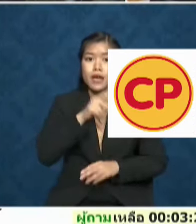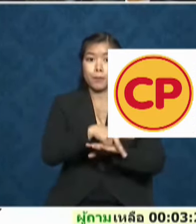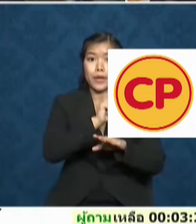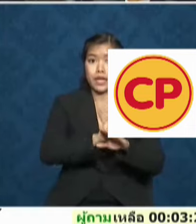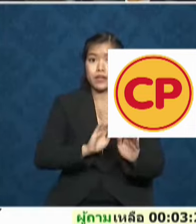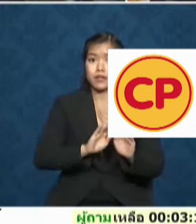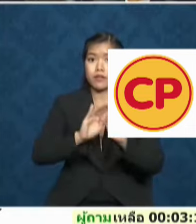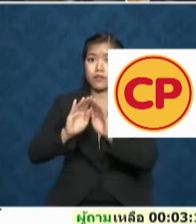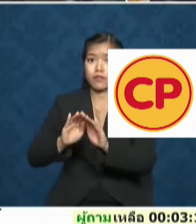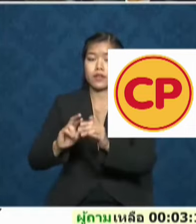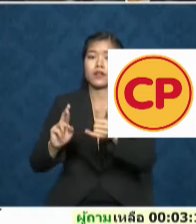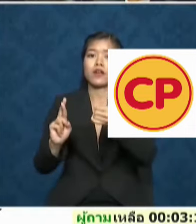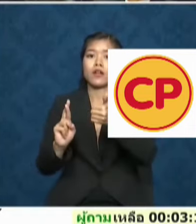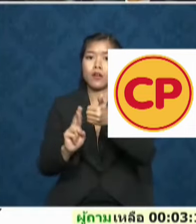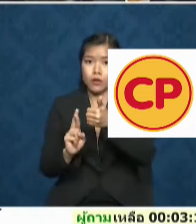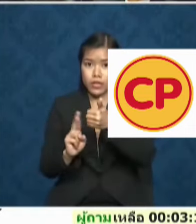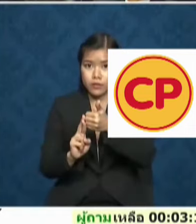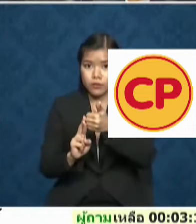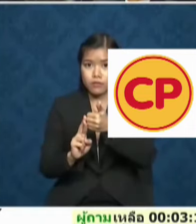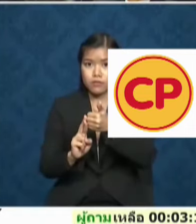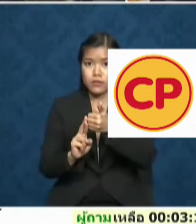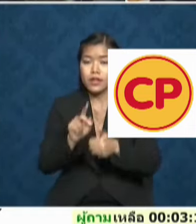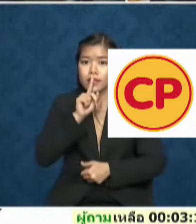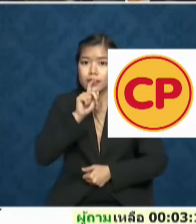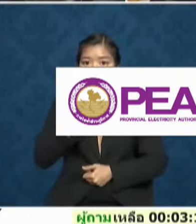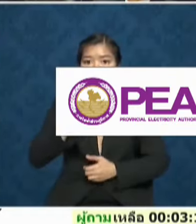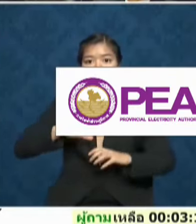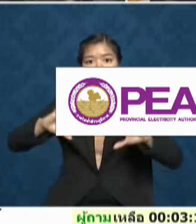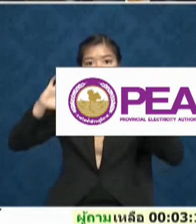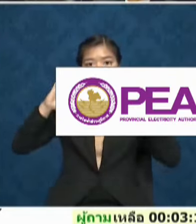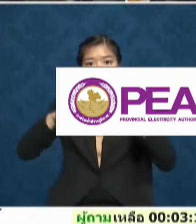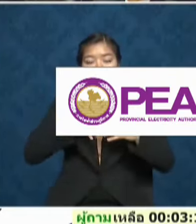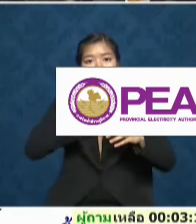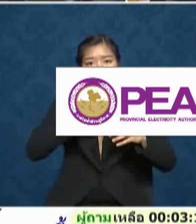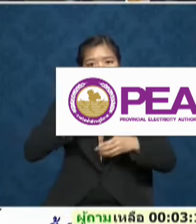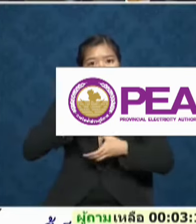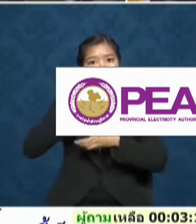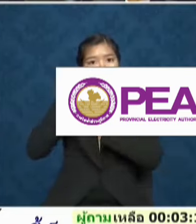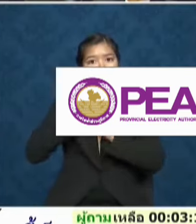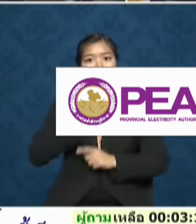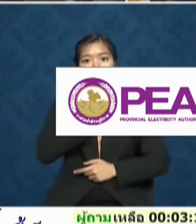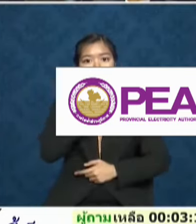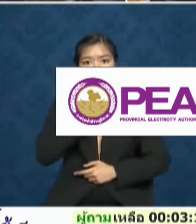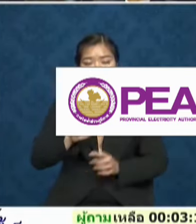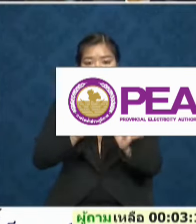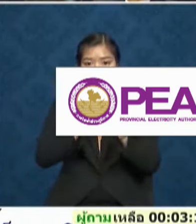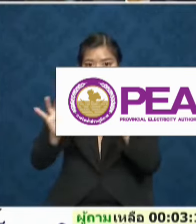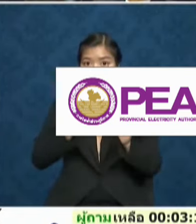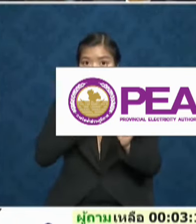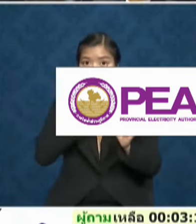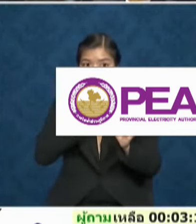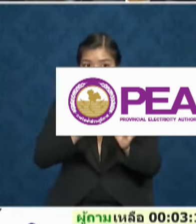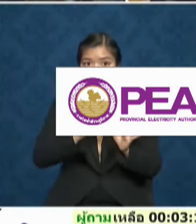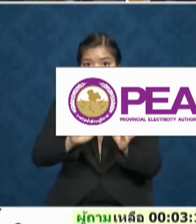ผ่านไปท่านรไปยังท่านรองนายกรัฐมนตรีว่ารัฐบาลจะทบทวนข้อเสนอเรื่องคำถามประชามติครั้งที่ 1ของคณะกรรมการ